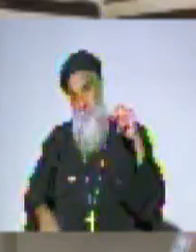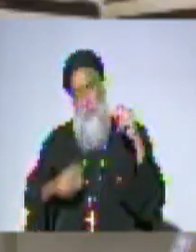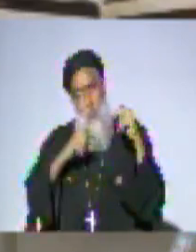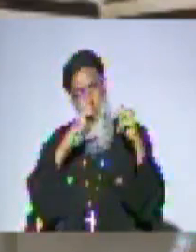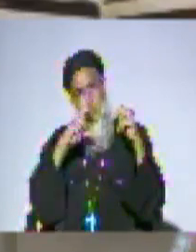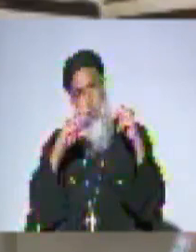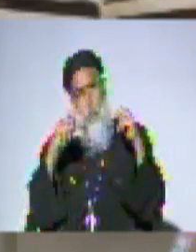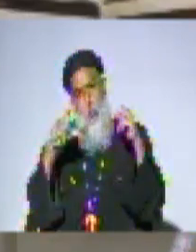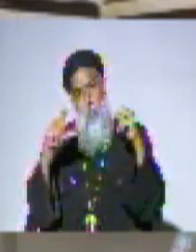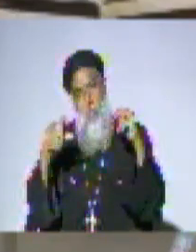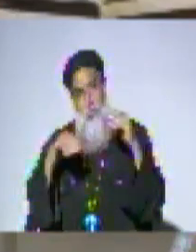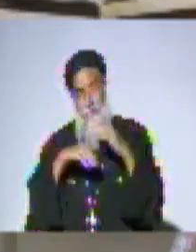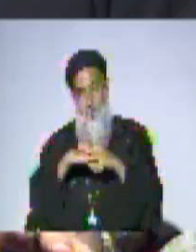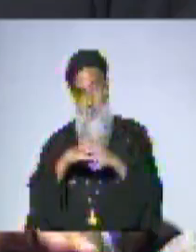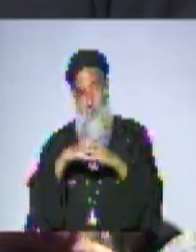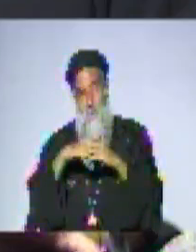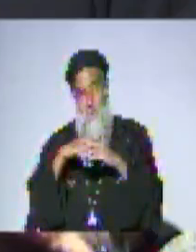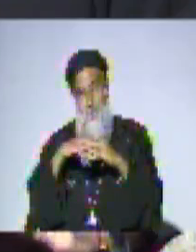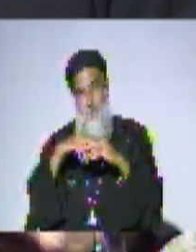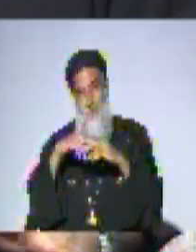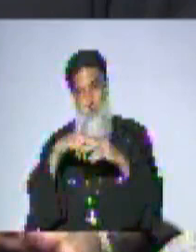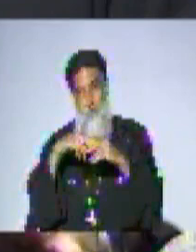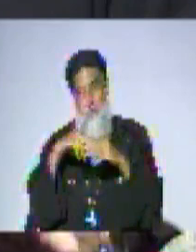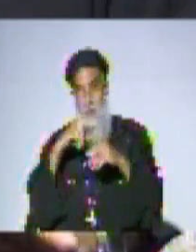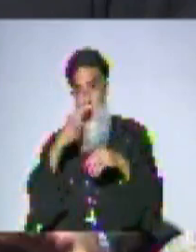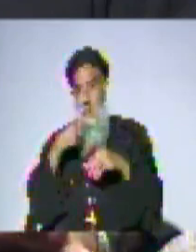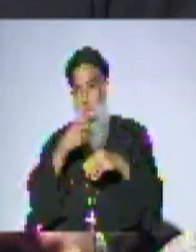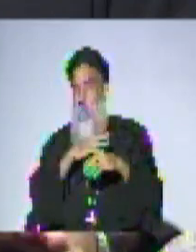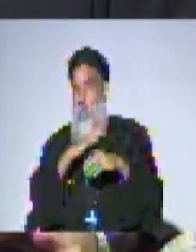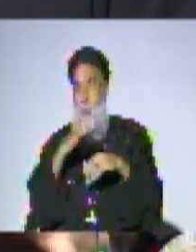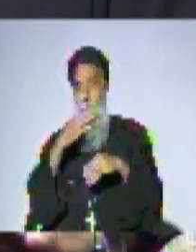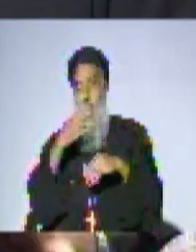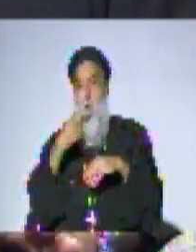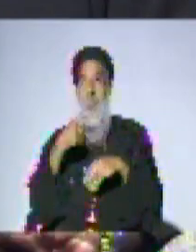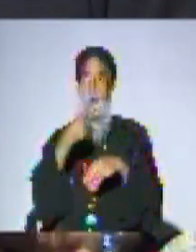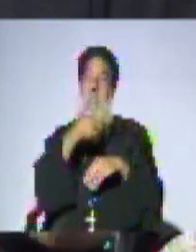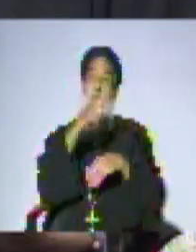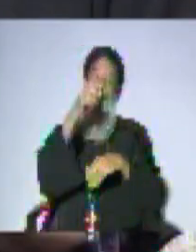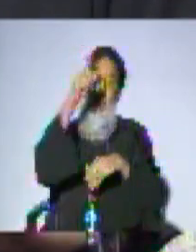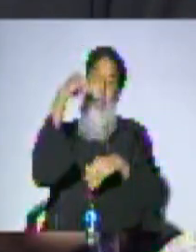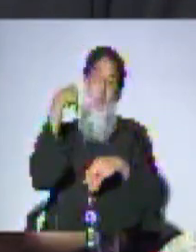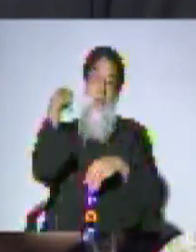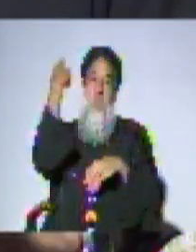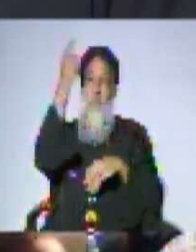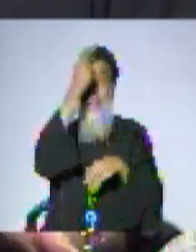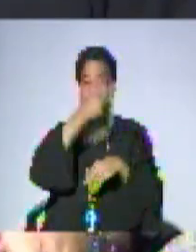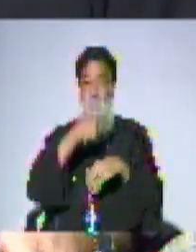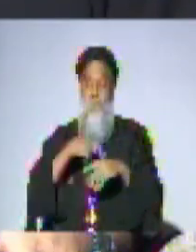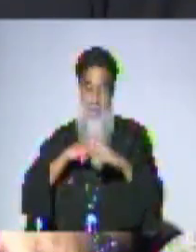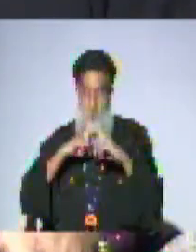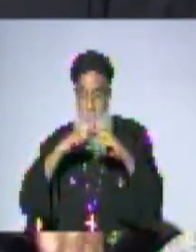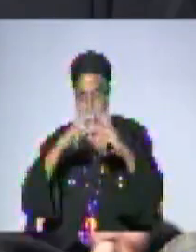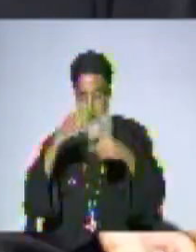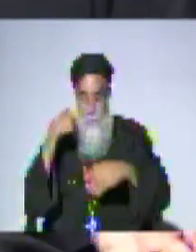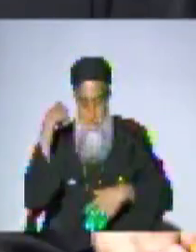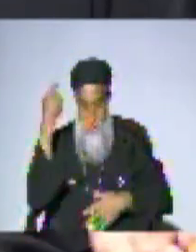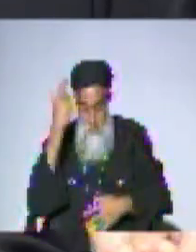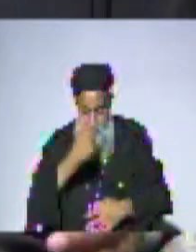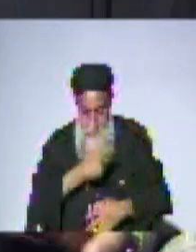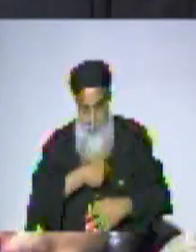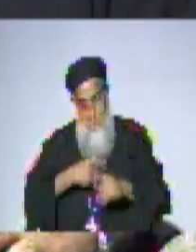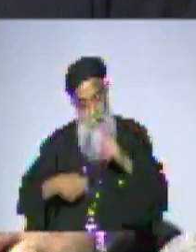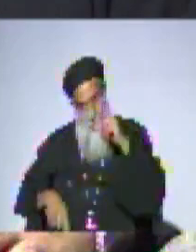فيصرخ. الطبائع العقلية بصوت لا يسكت ناطق بألوهيات التسبيح، دايما ينطق بألوهية الله، لأن التسبيح